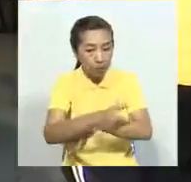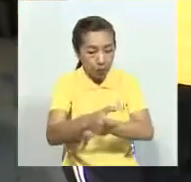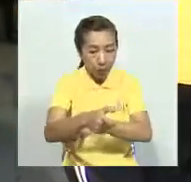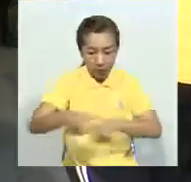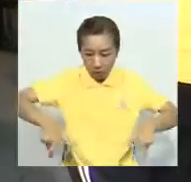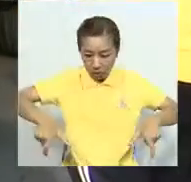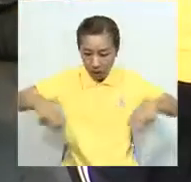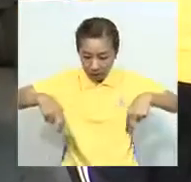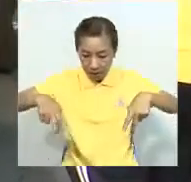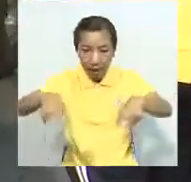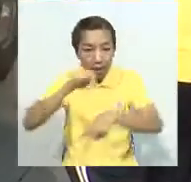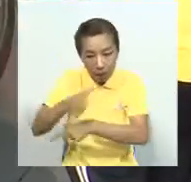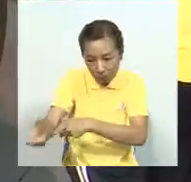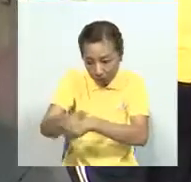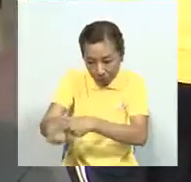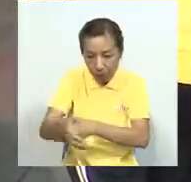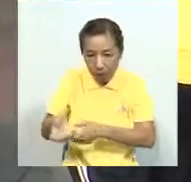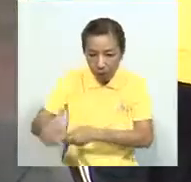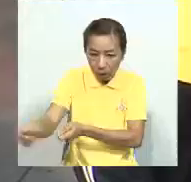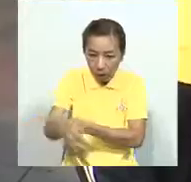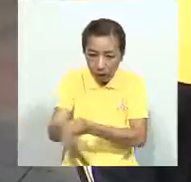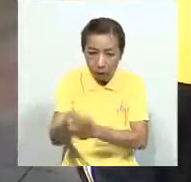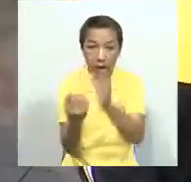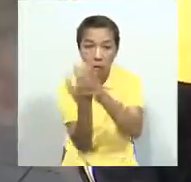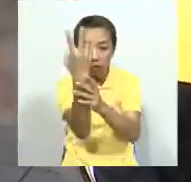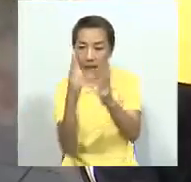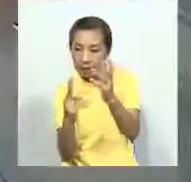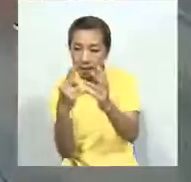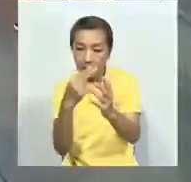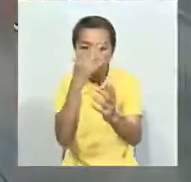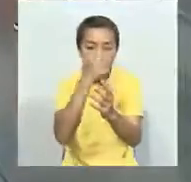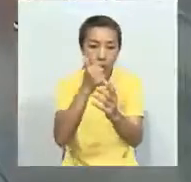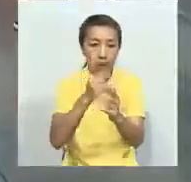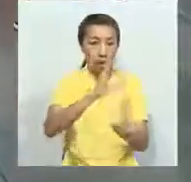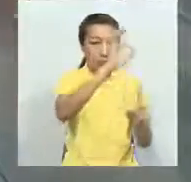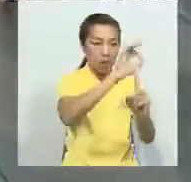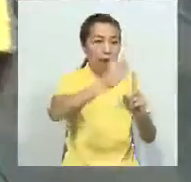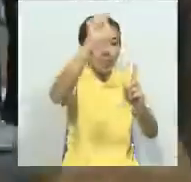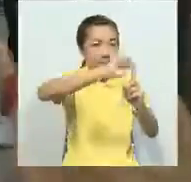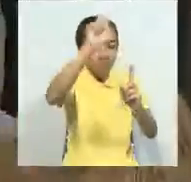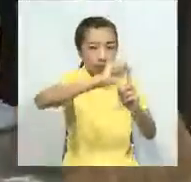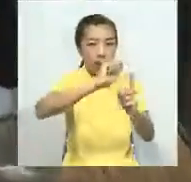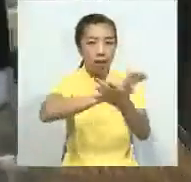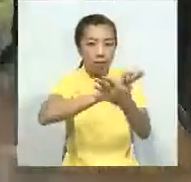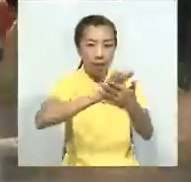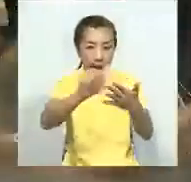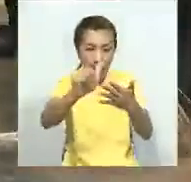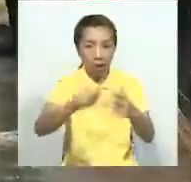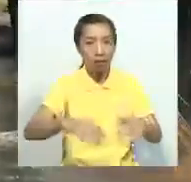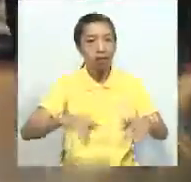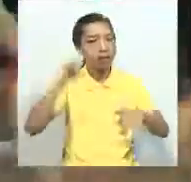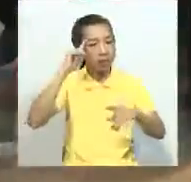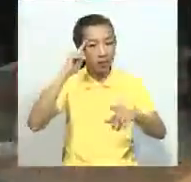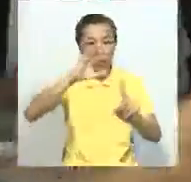เท้าผิวจราจรจัดเก็บขยะจัดแต่งกิ่งไม้ทำความสะอาดป้ายรถเมล์ป้ายจราจรศาลา